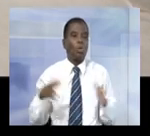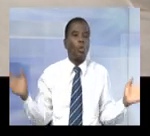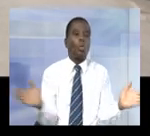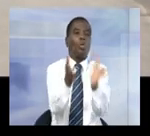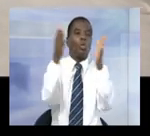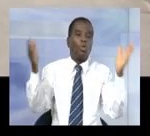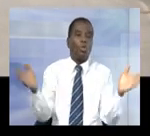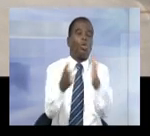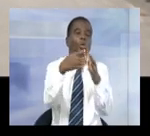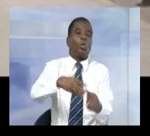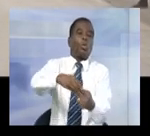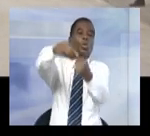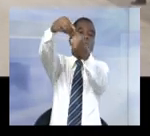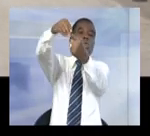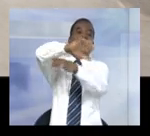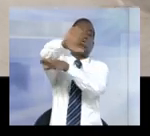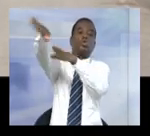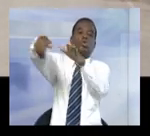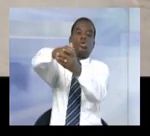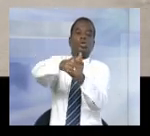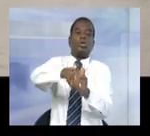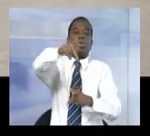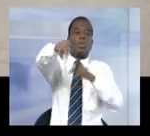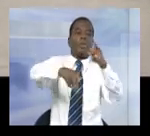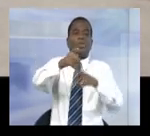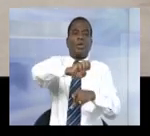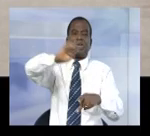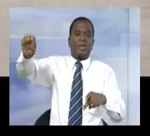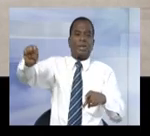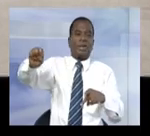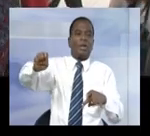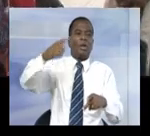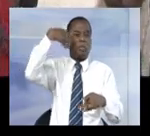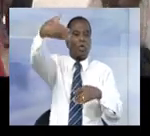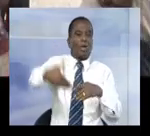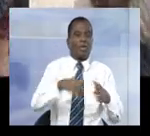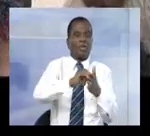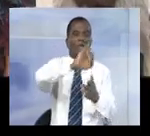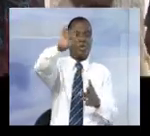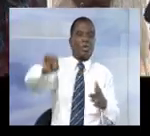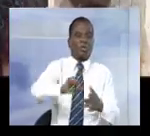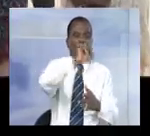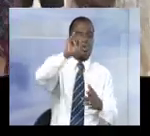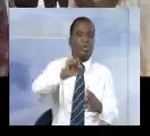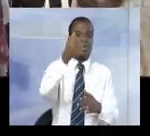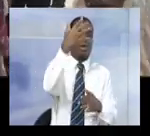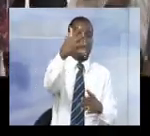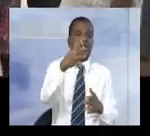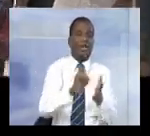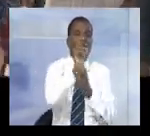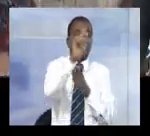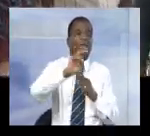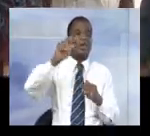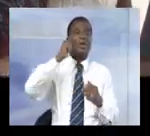Mobilisation exceptionnelle de tout l'Indénié du Ablin pour recevoir ce jeudi 15 janvier la première dame de